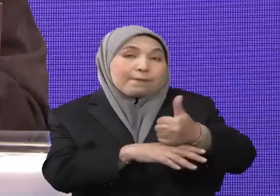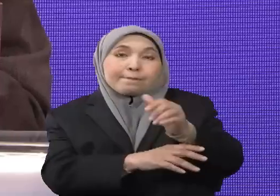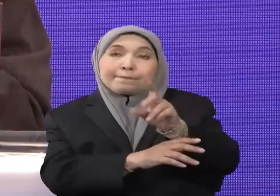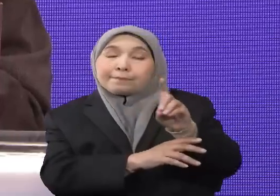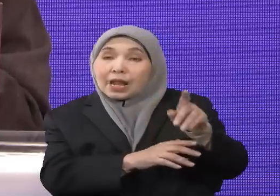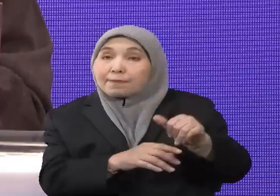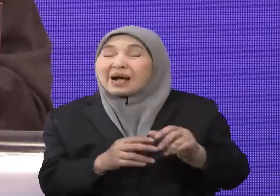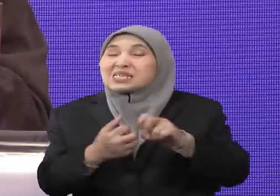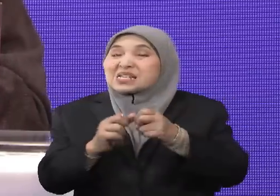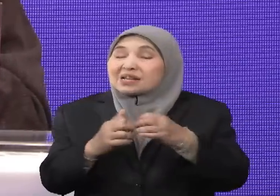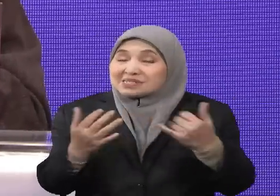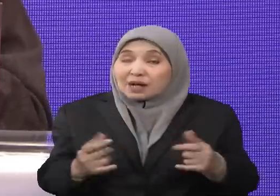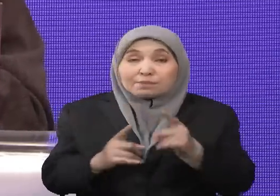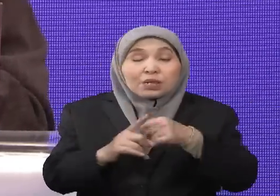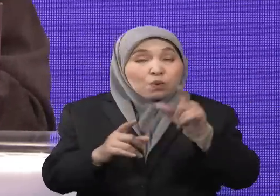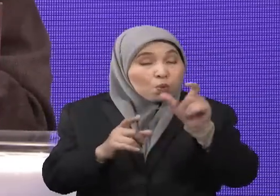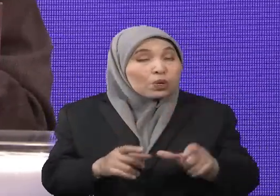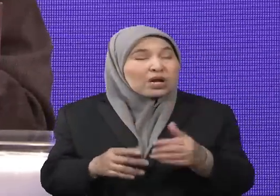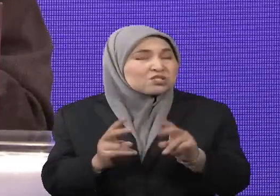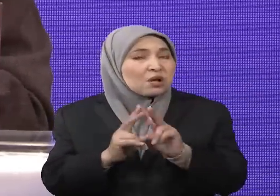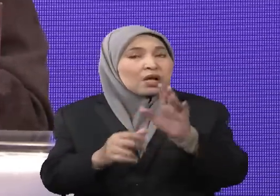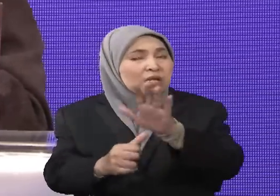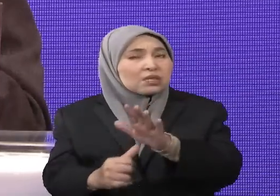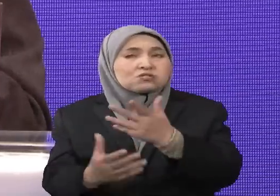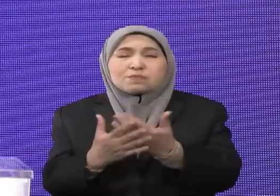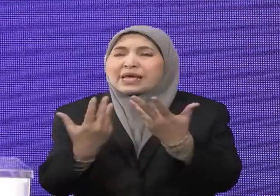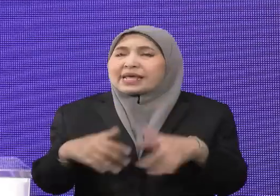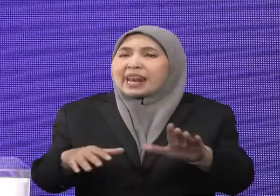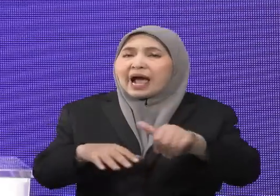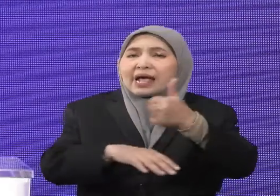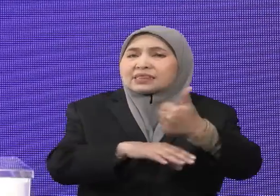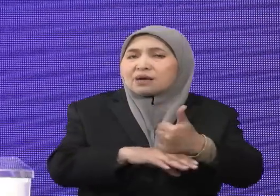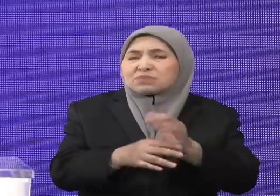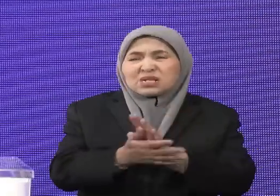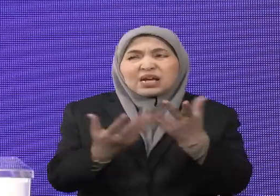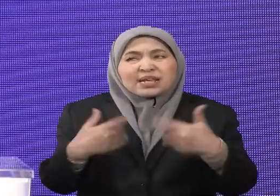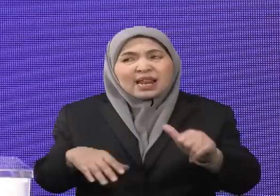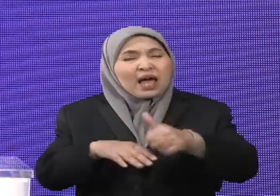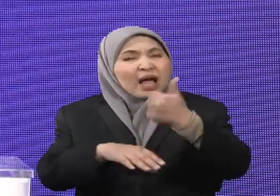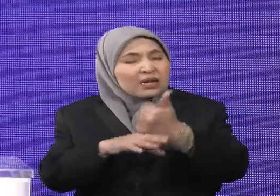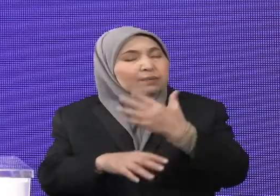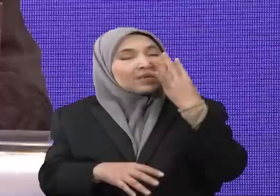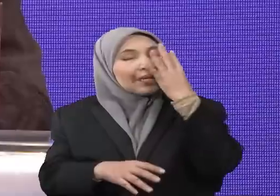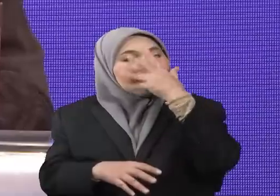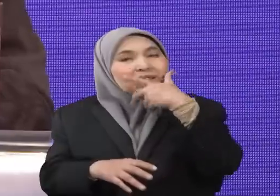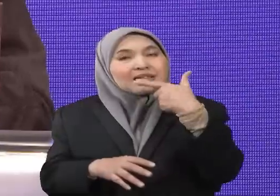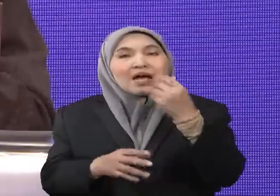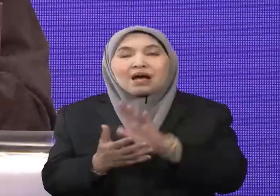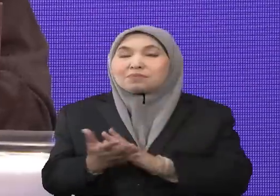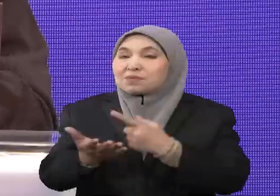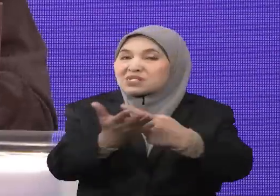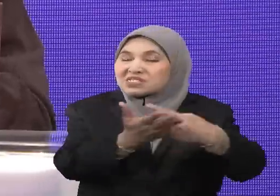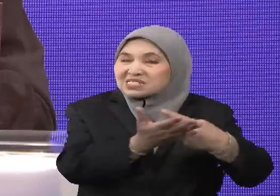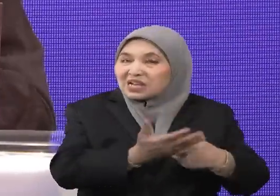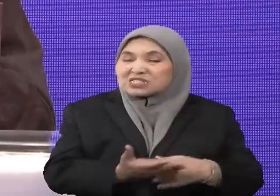jadi masalah sekali kritis sehingga hilang adanya jadi pilih hilang ada keindahan kata-kata perbincangan